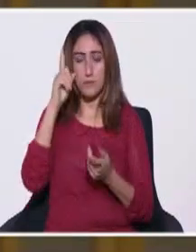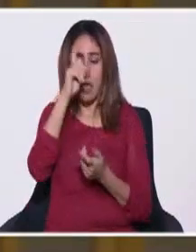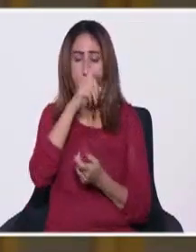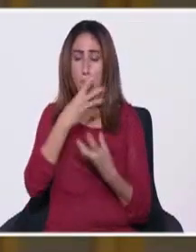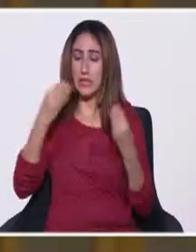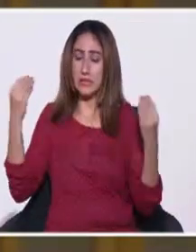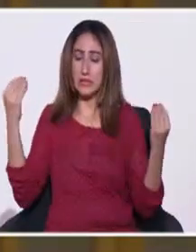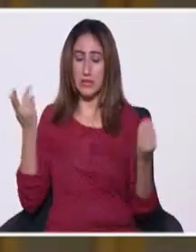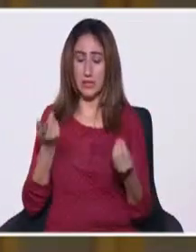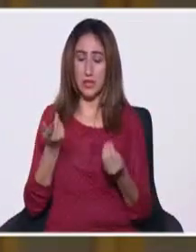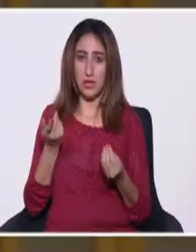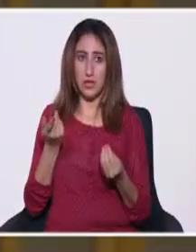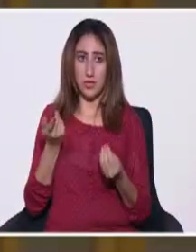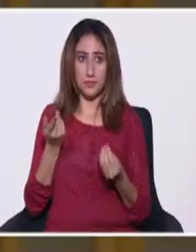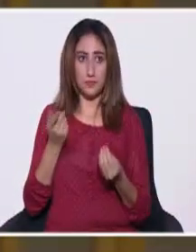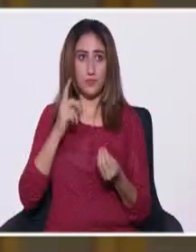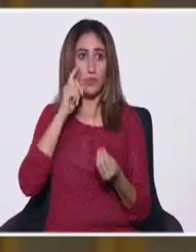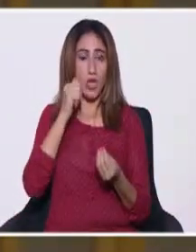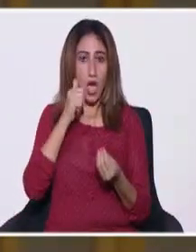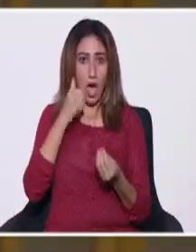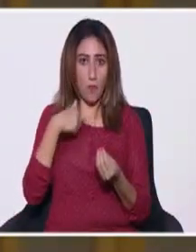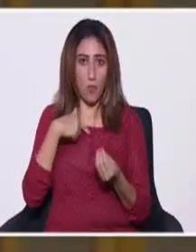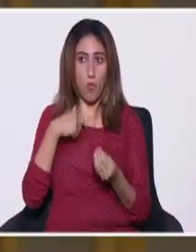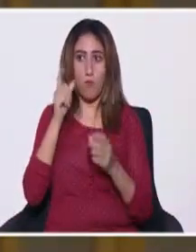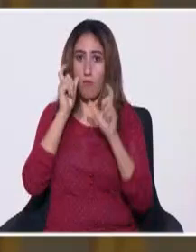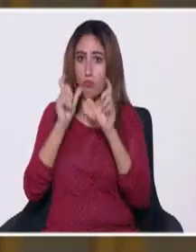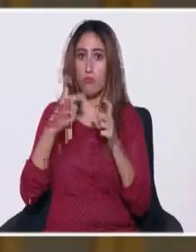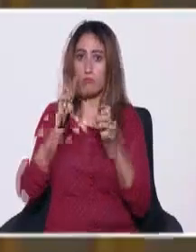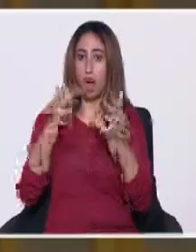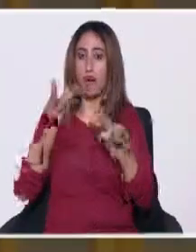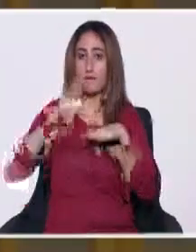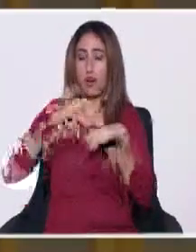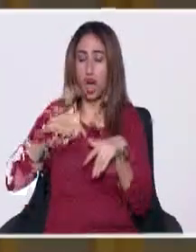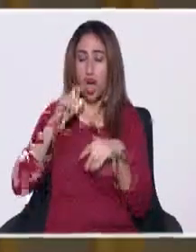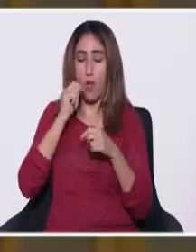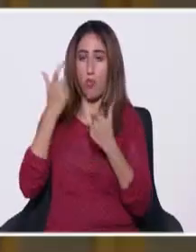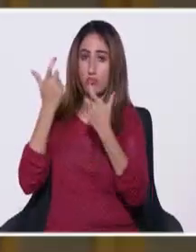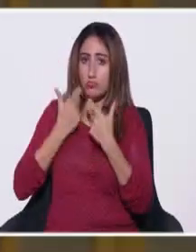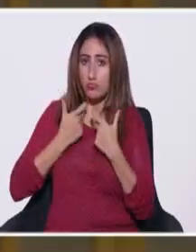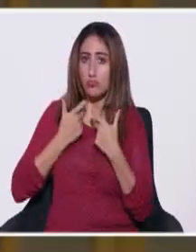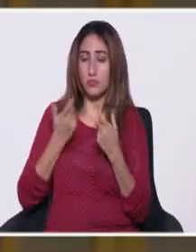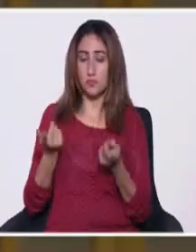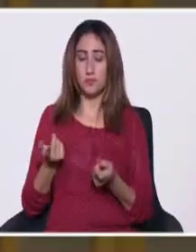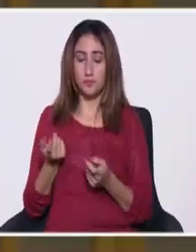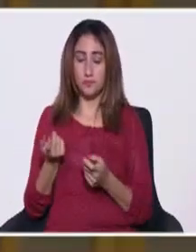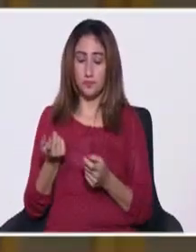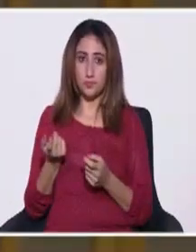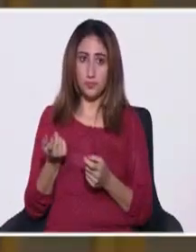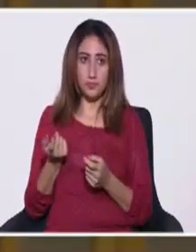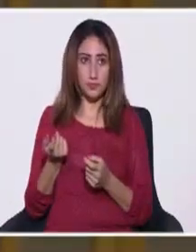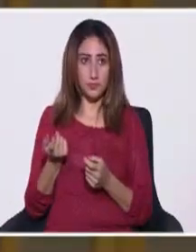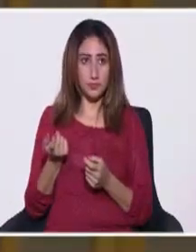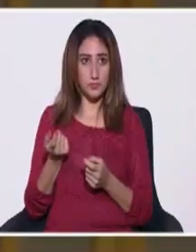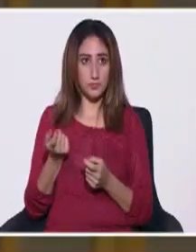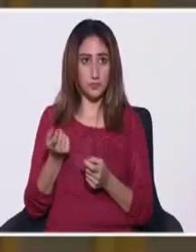فكان والدي حريص جدا عليا وبيخي عليا وكده، فقال يعني ايه خلاص انا